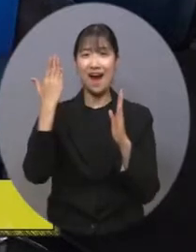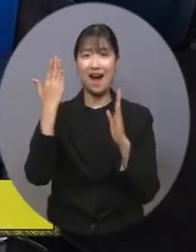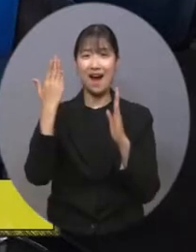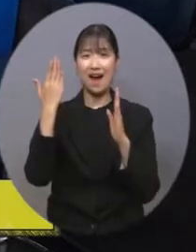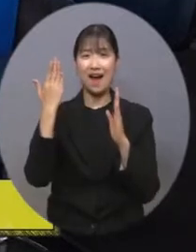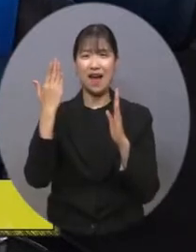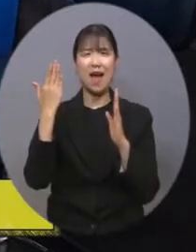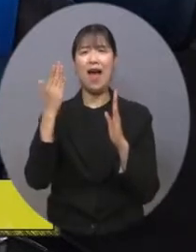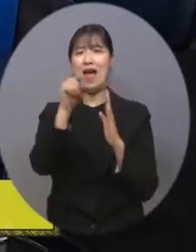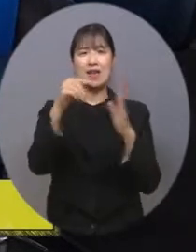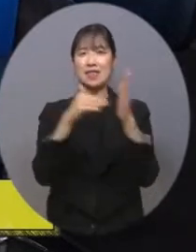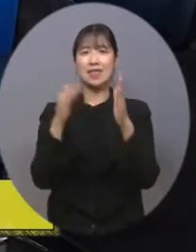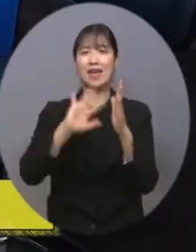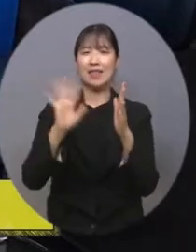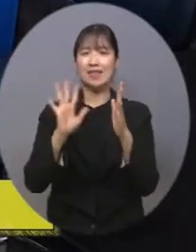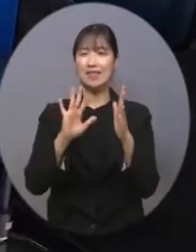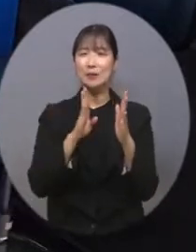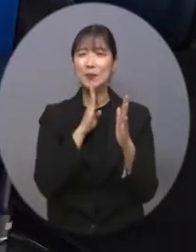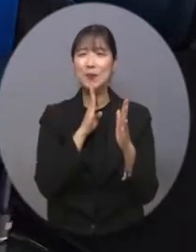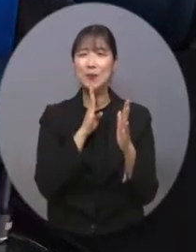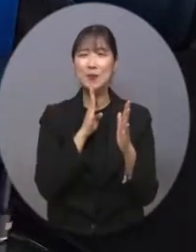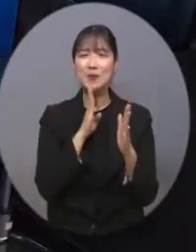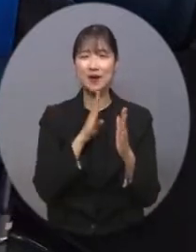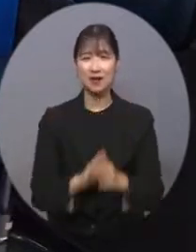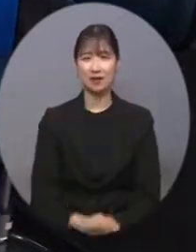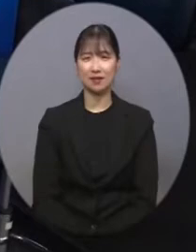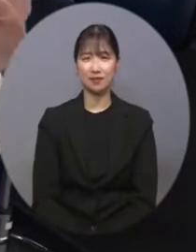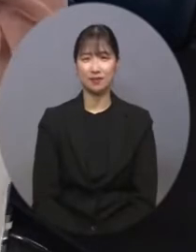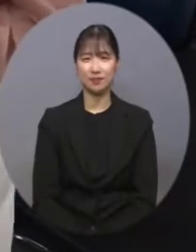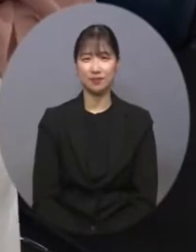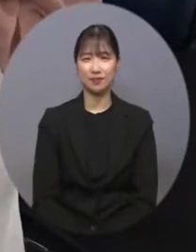됐습니다. 이게 끝이 아니었죠? 맞아요.